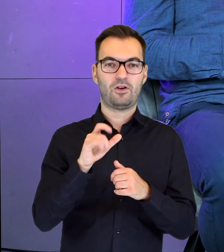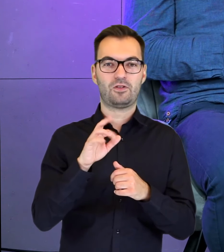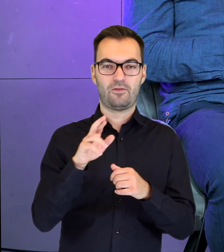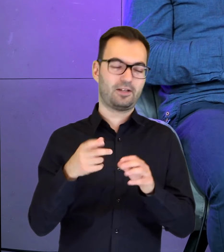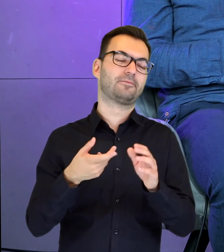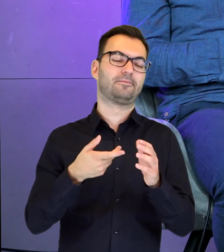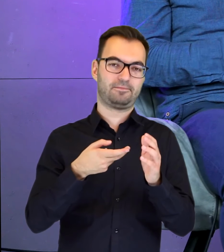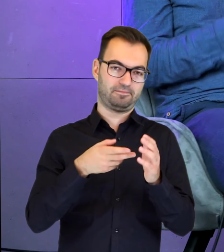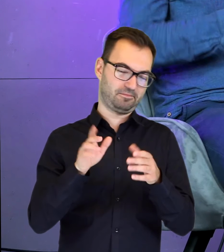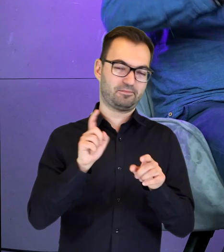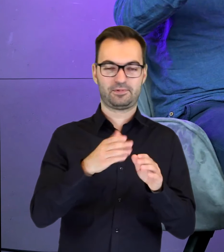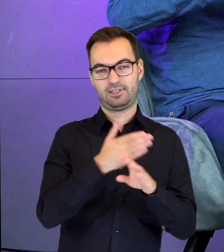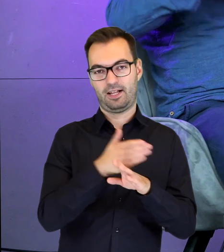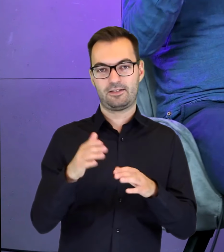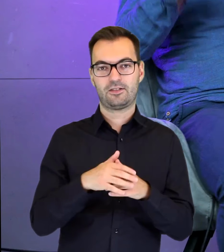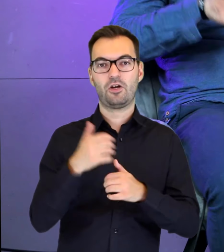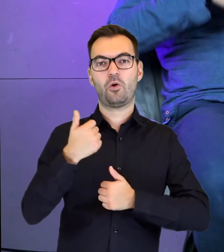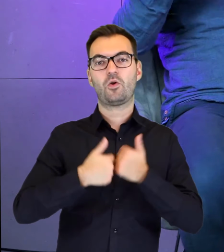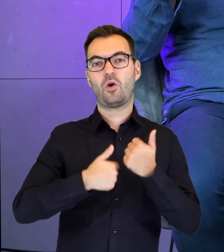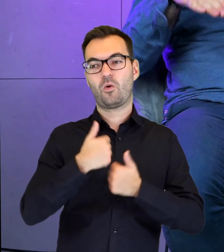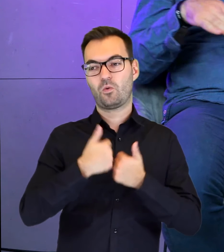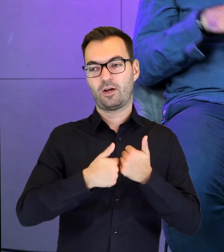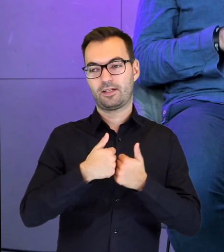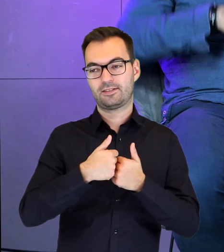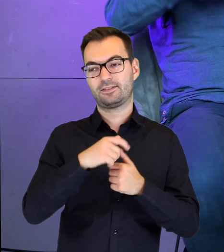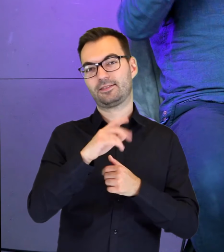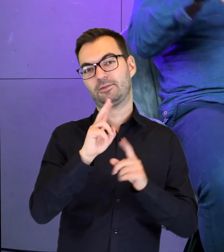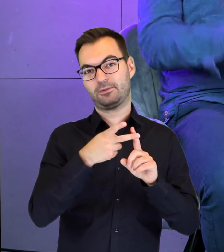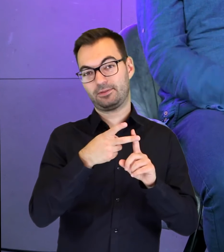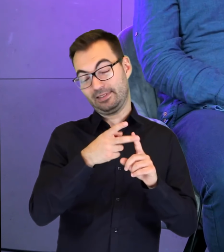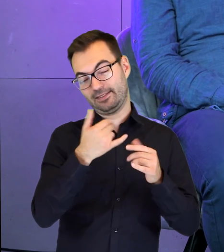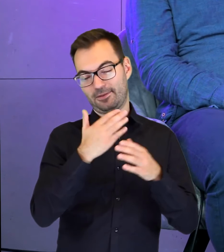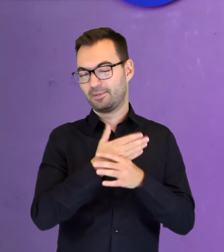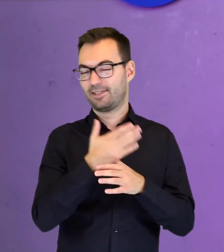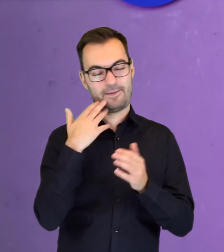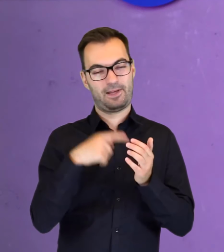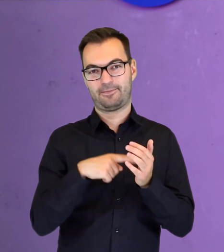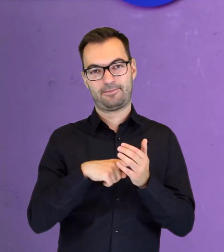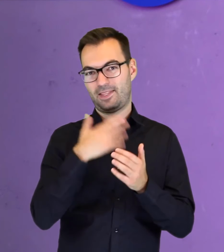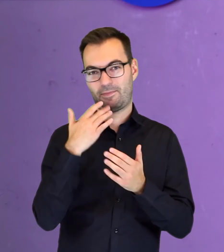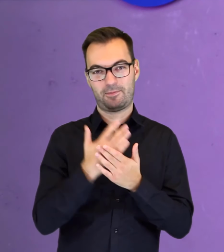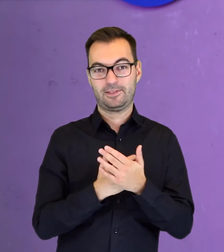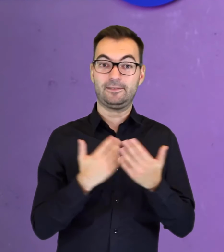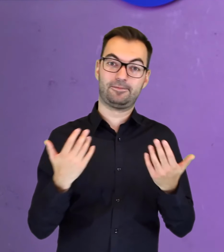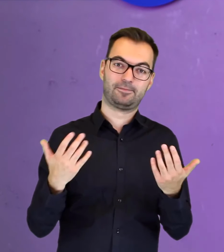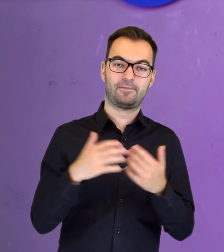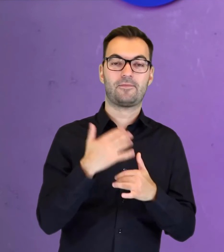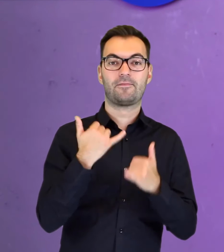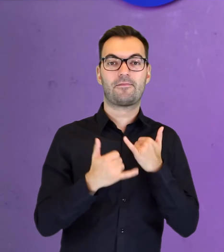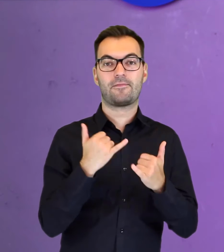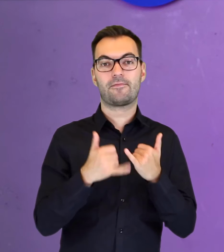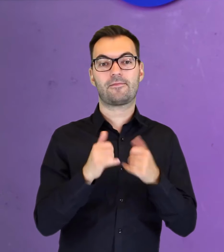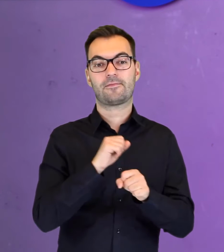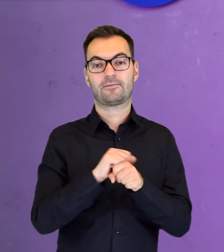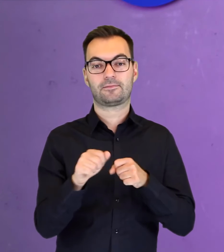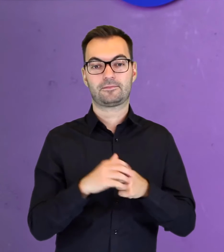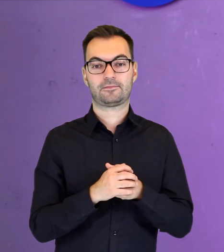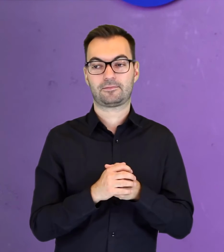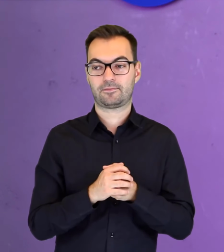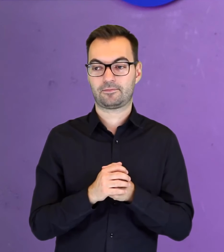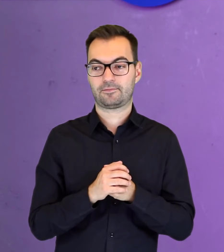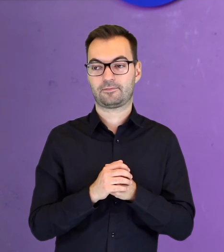to się pokazuje jak chcesz nie chce włączyć jest ofiara przejdź dalej u konkurenta z Kalifornii No